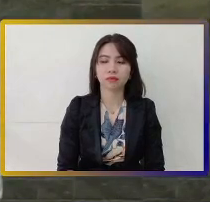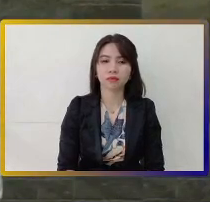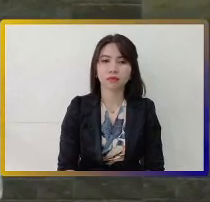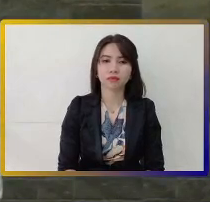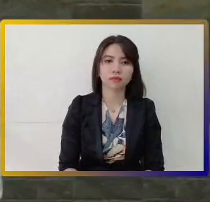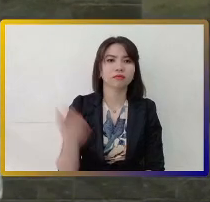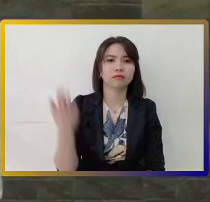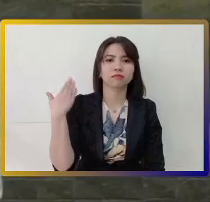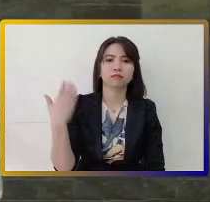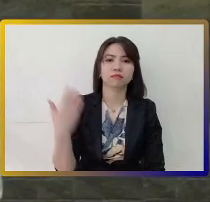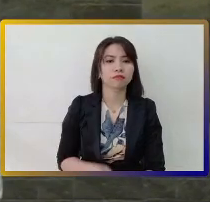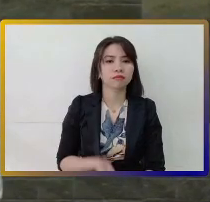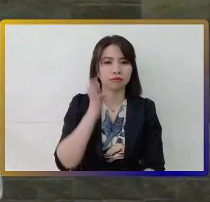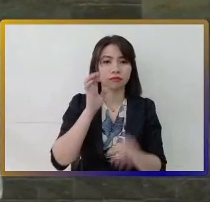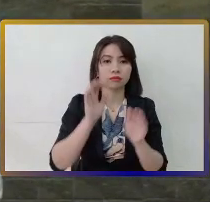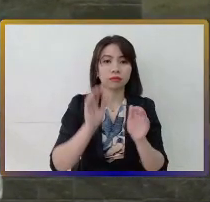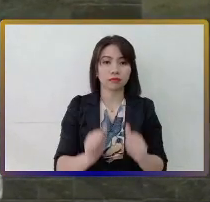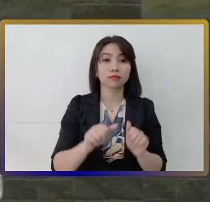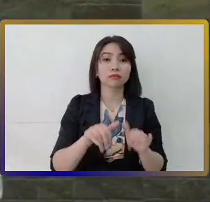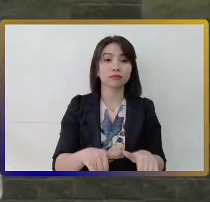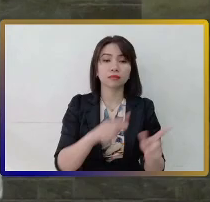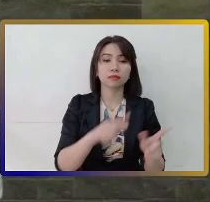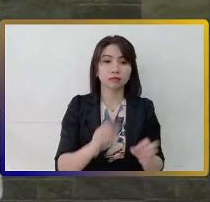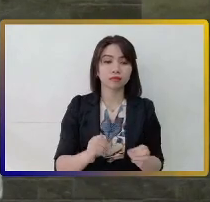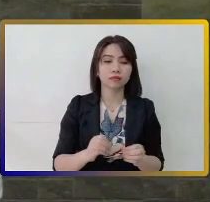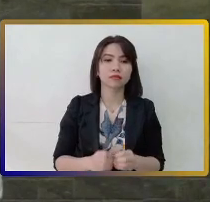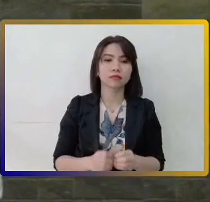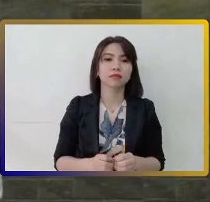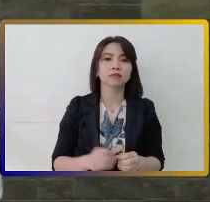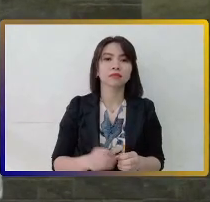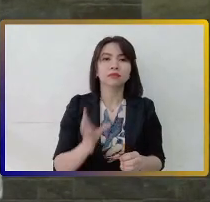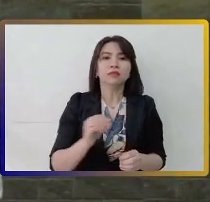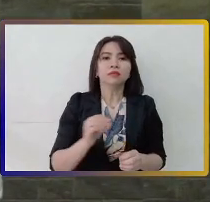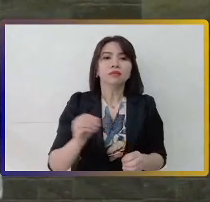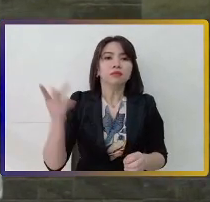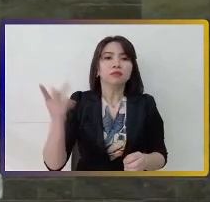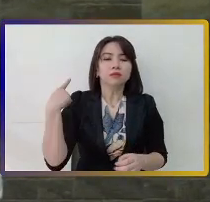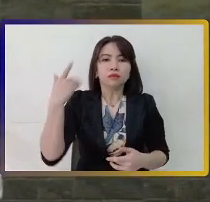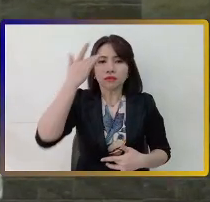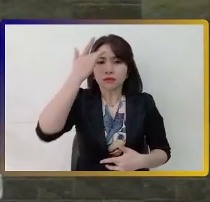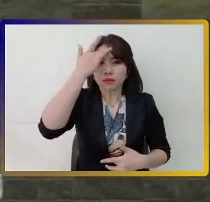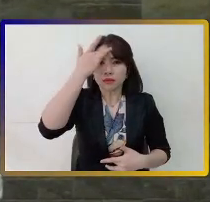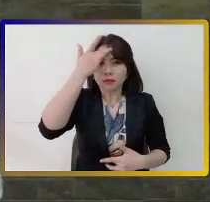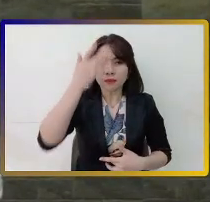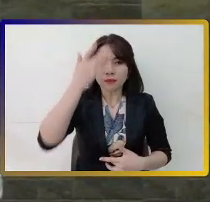Here is the woman and the spirit of infirmity.